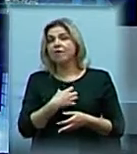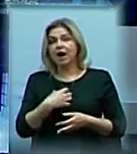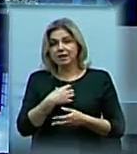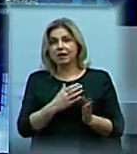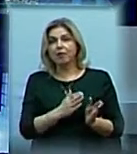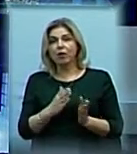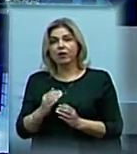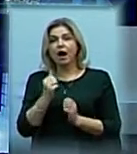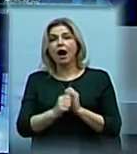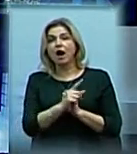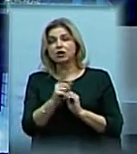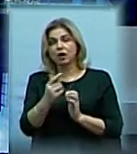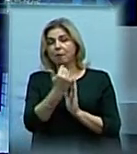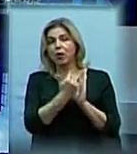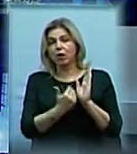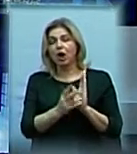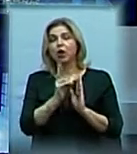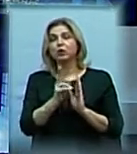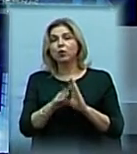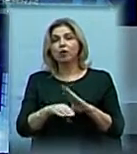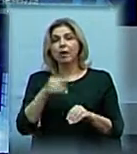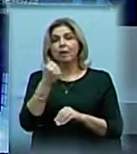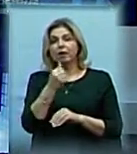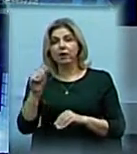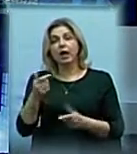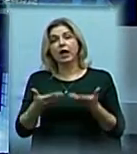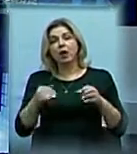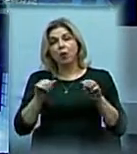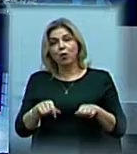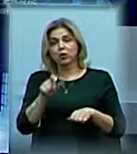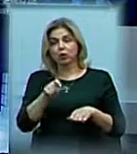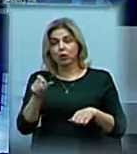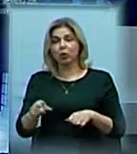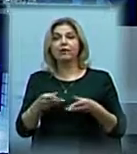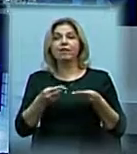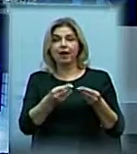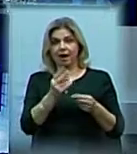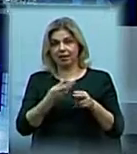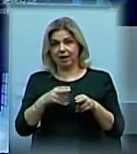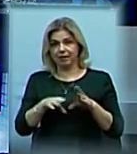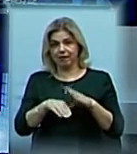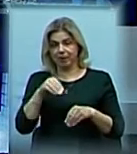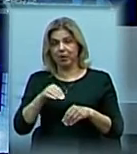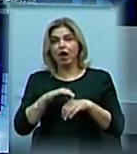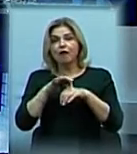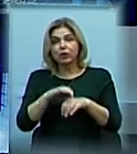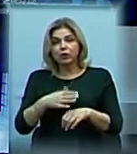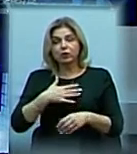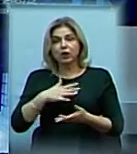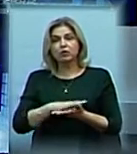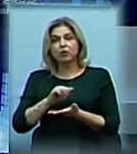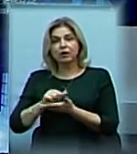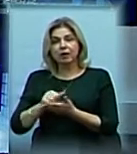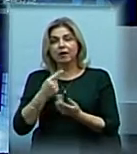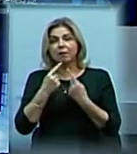з програм, хто обиратиме переможців та чи зможуть містяни вплинути на цей вибір? Ведуча «Тема дня» Анна Тарашевська говоритиме про